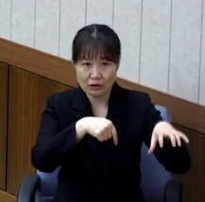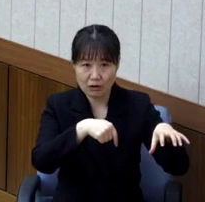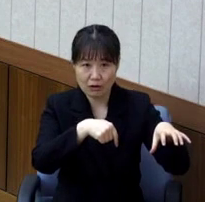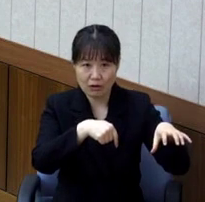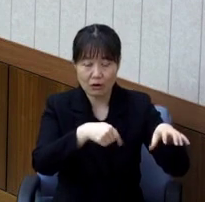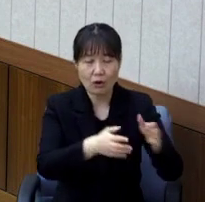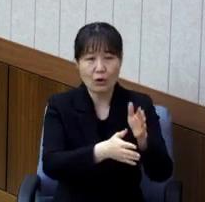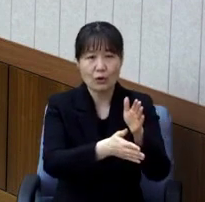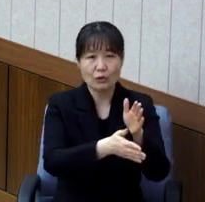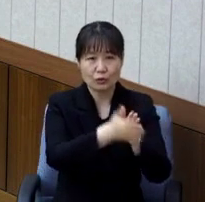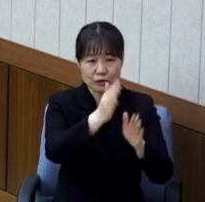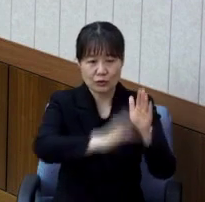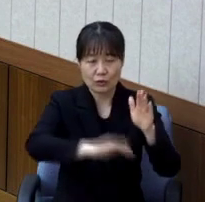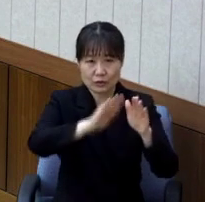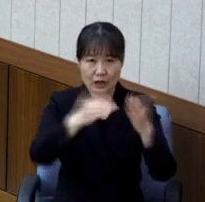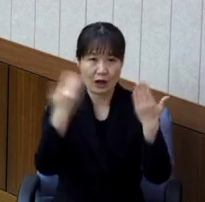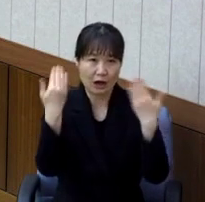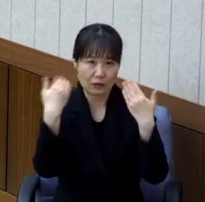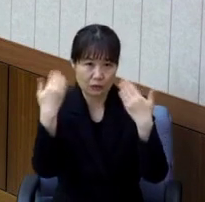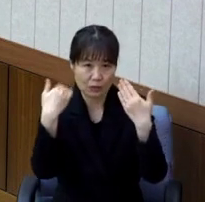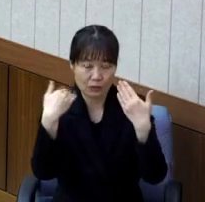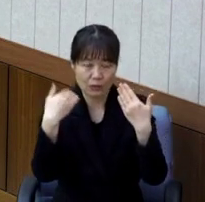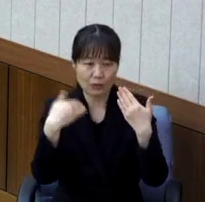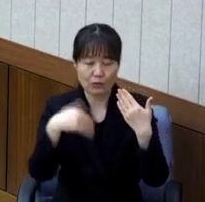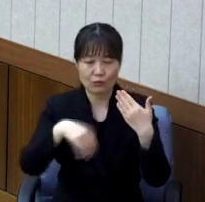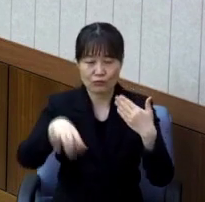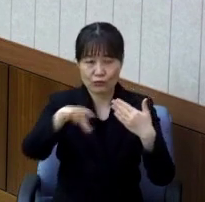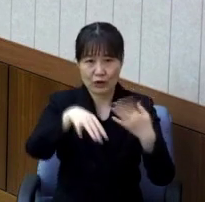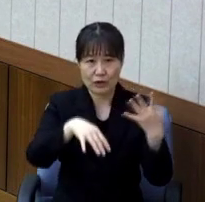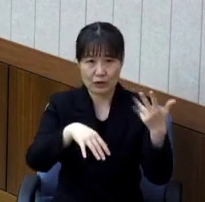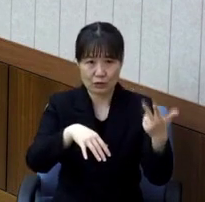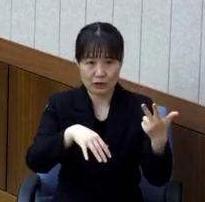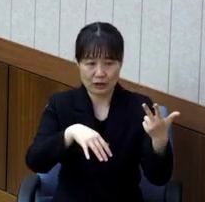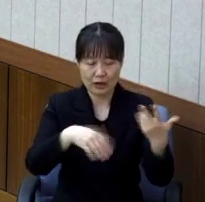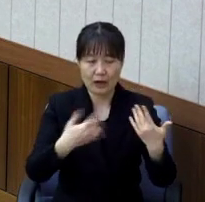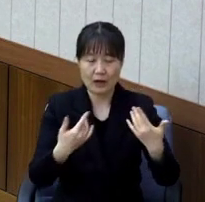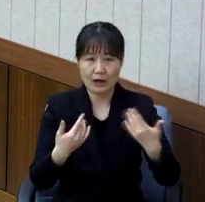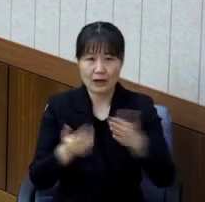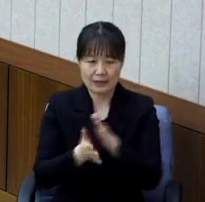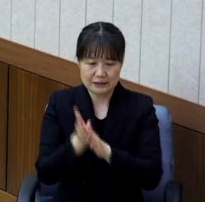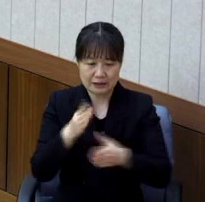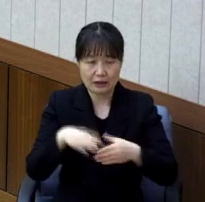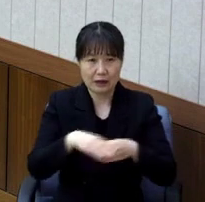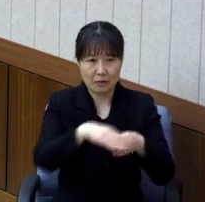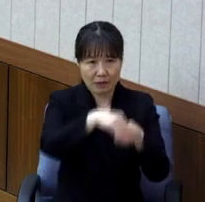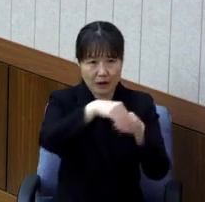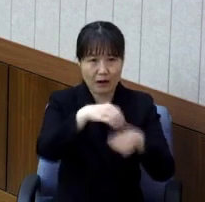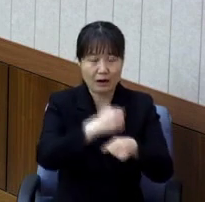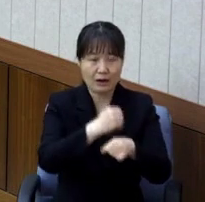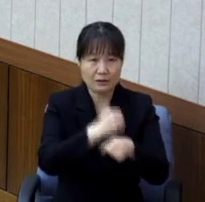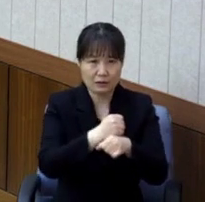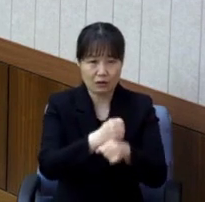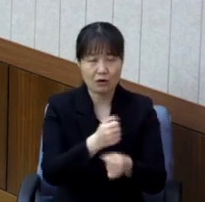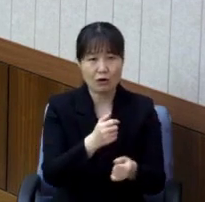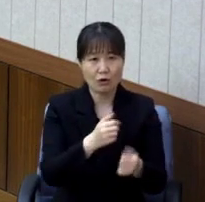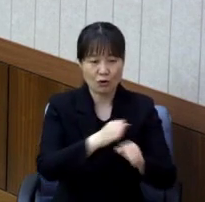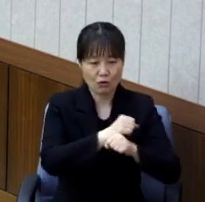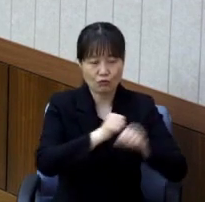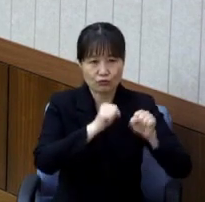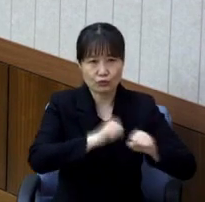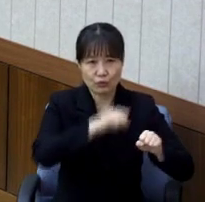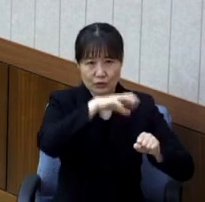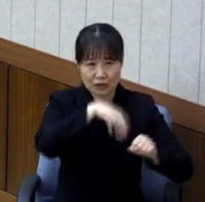도시공사 초등학교 등 일곱개 교와 학교 시설 개방 협약을 체결하여 유 시간대 운동장 주차장을 시민에게